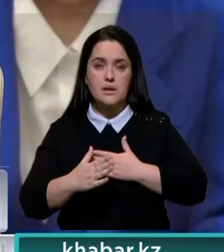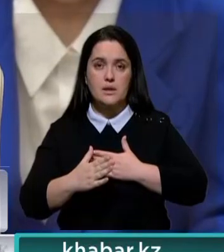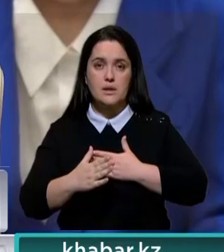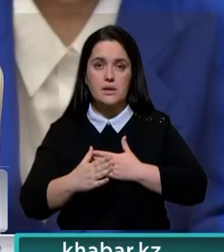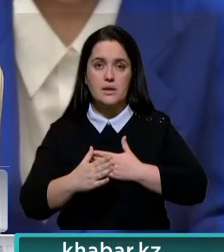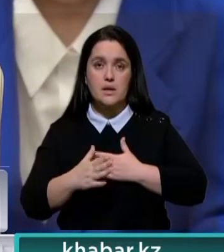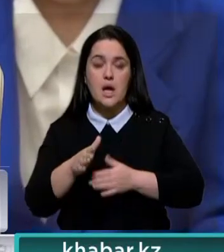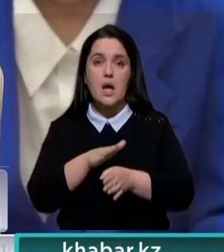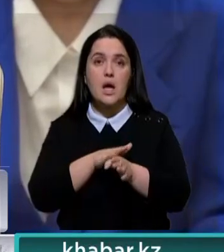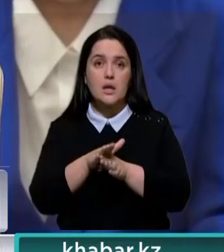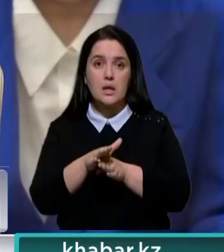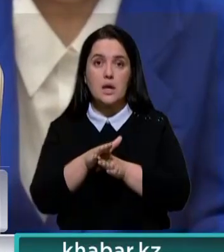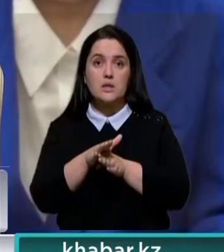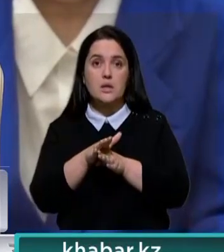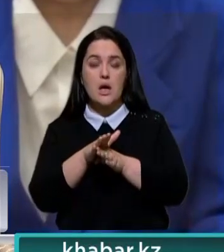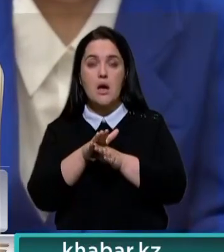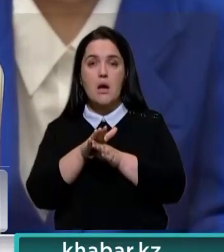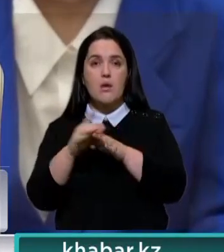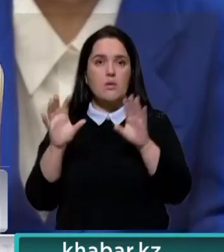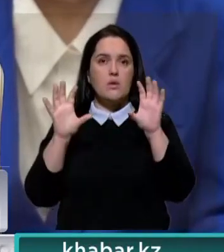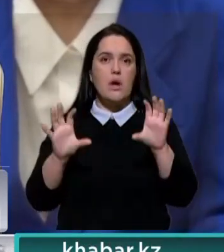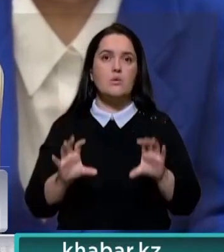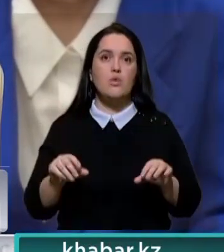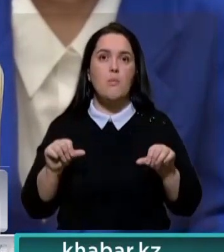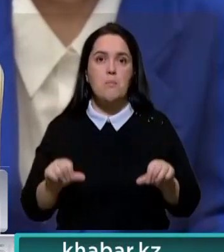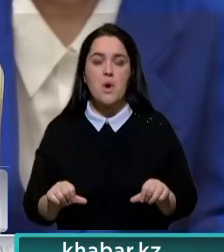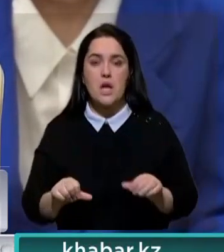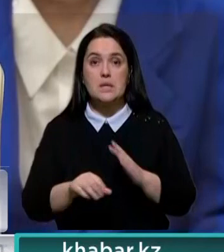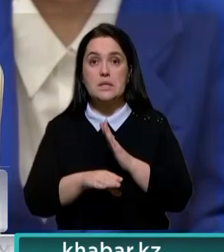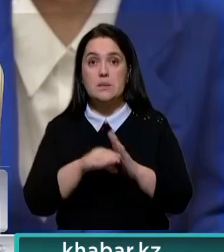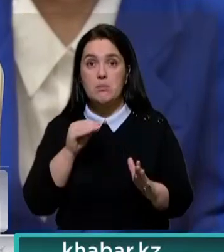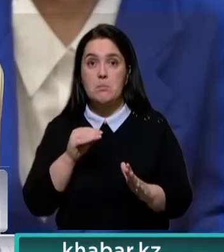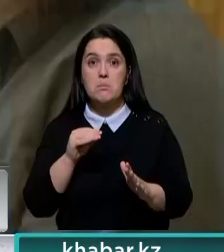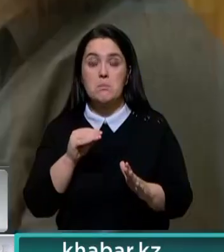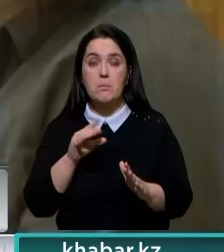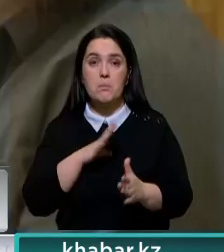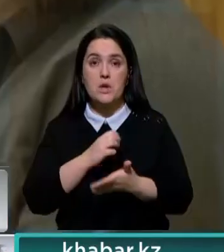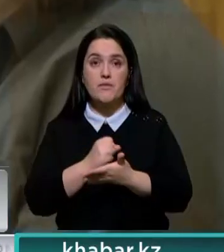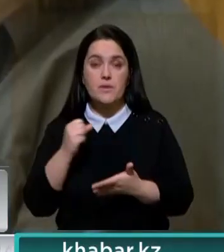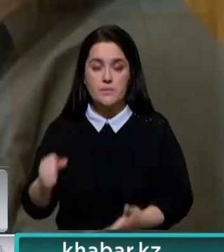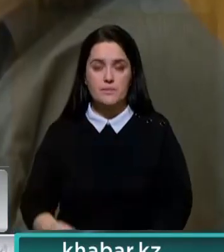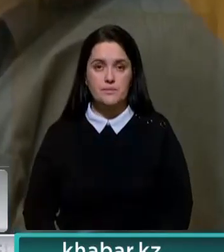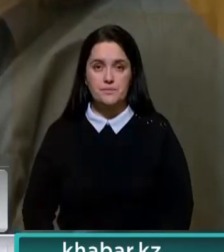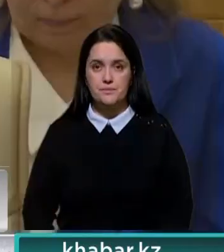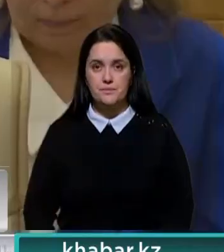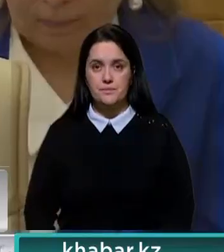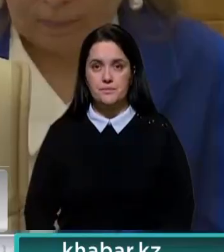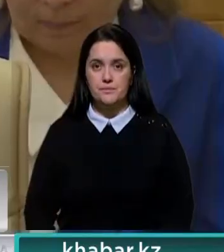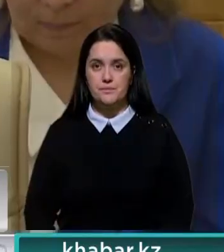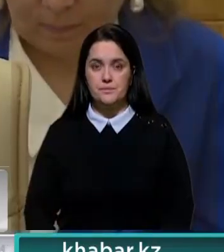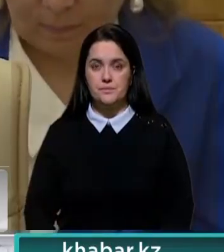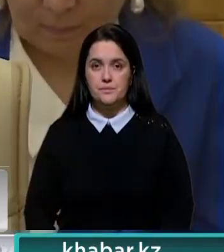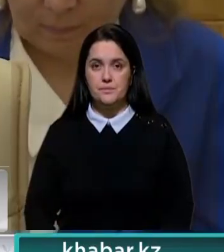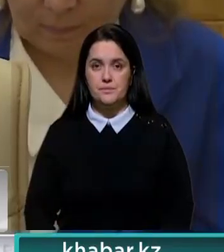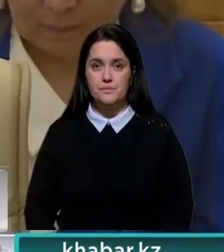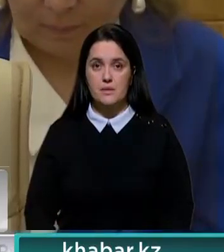и реализации конституционного права избирать и быть избранным. Хочу отметить, что обеспечение